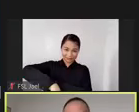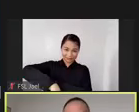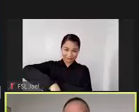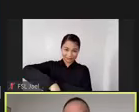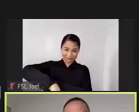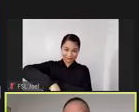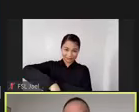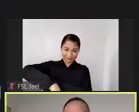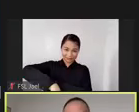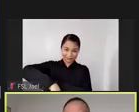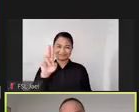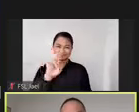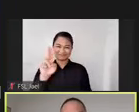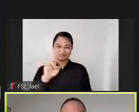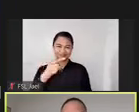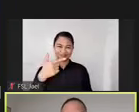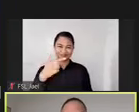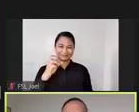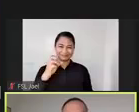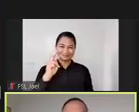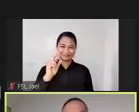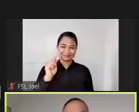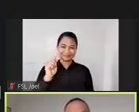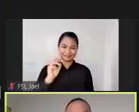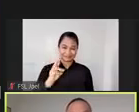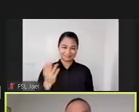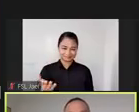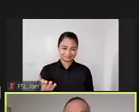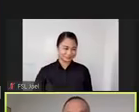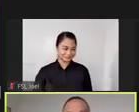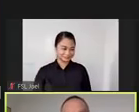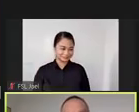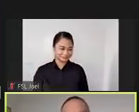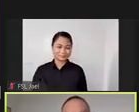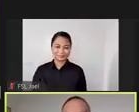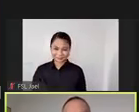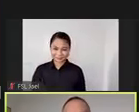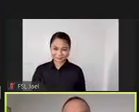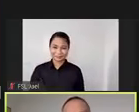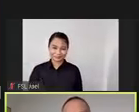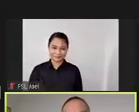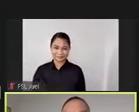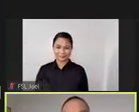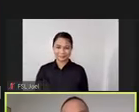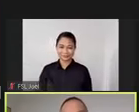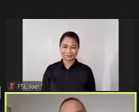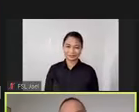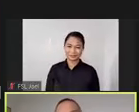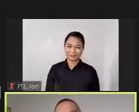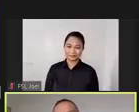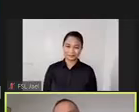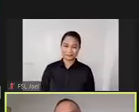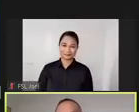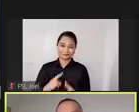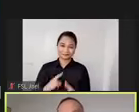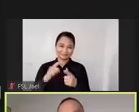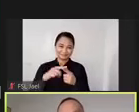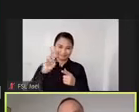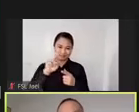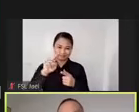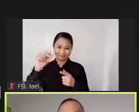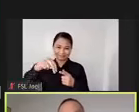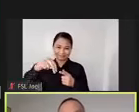kami sa mainland para gumamit ng computer at mag-print ng modules o test papers. Madalas, sariling gastos pa namin